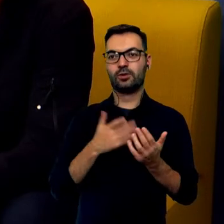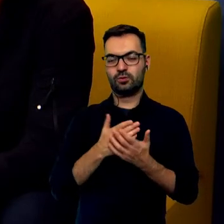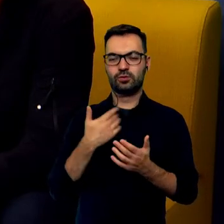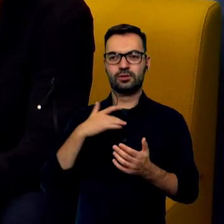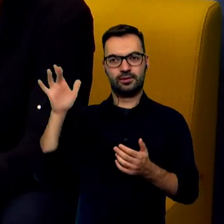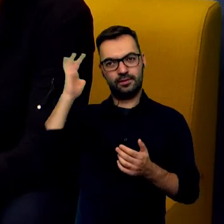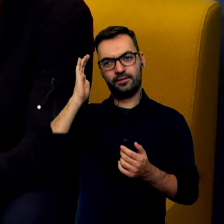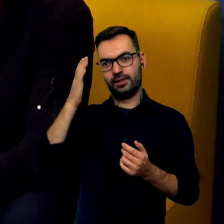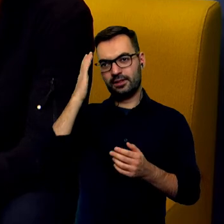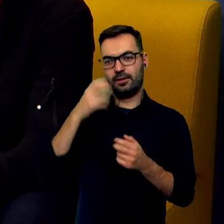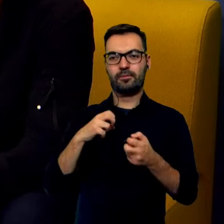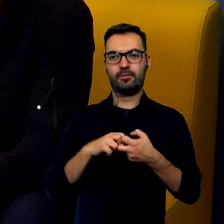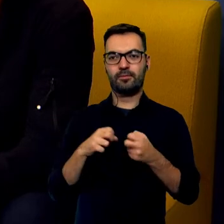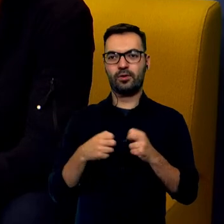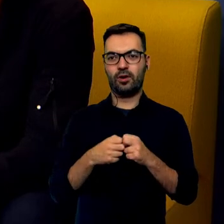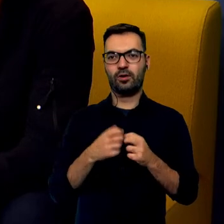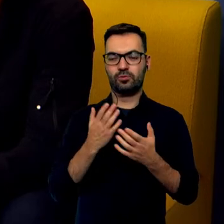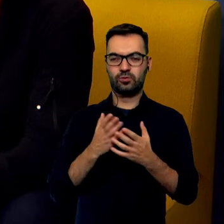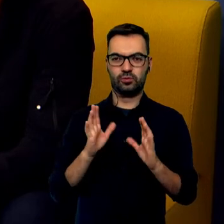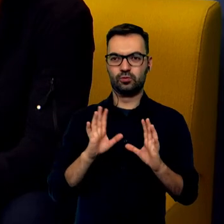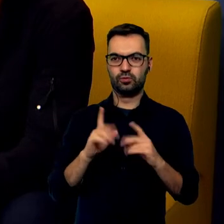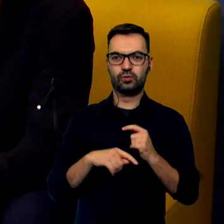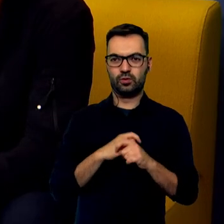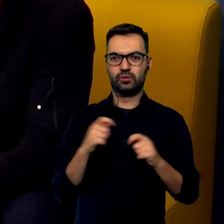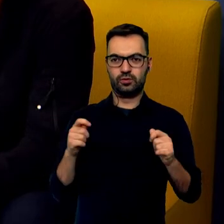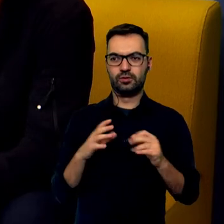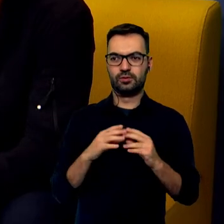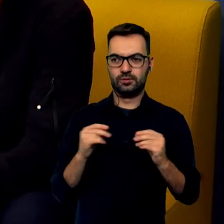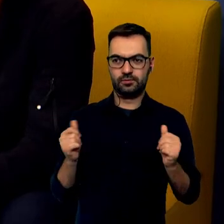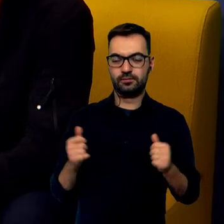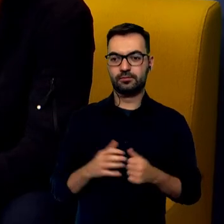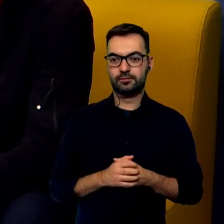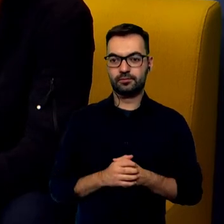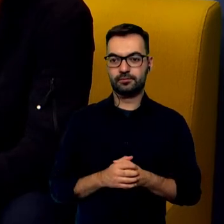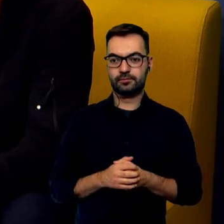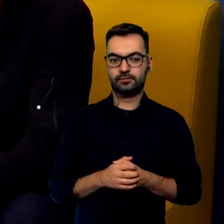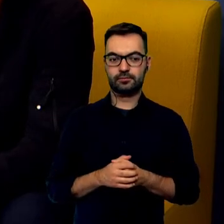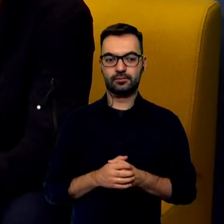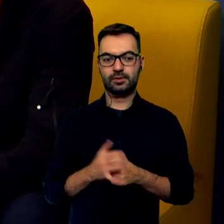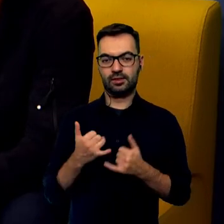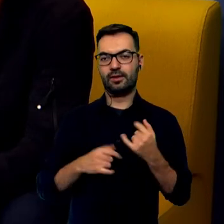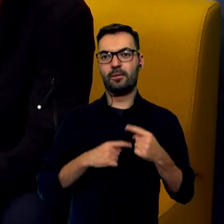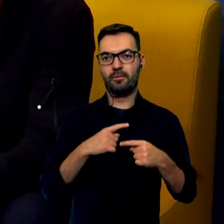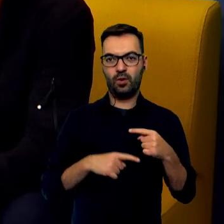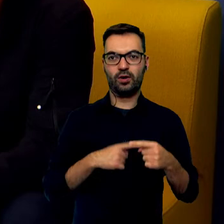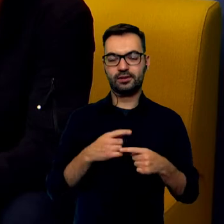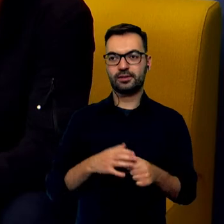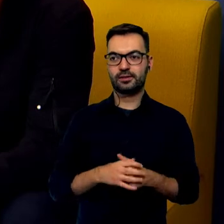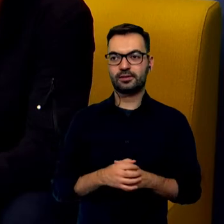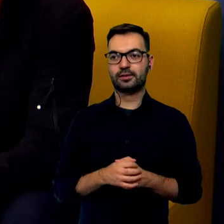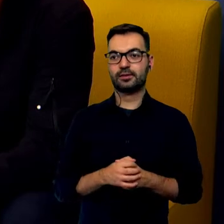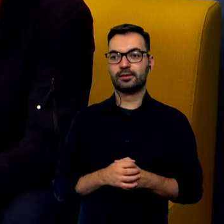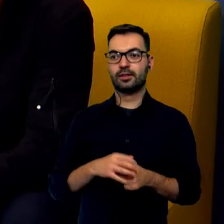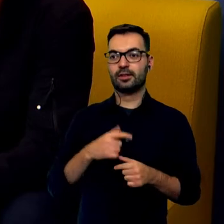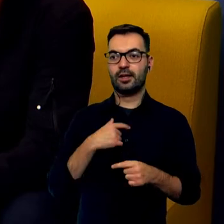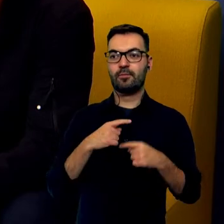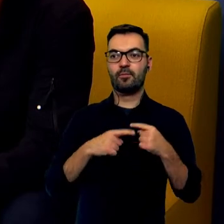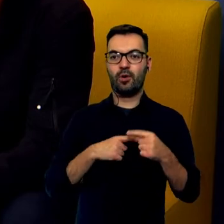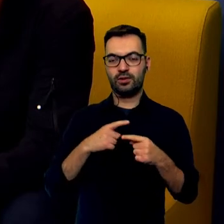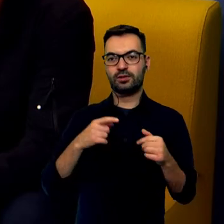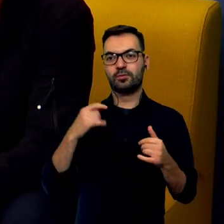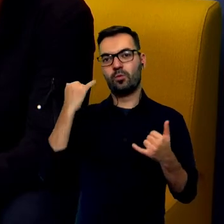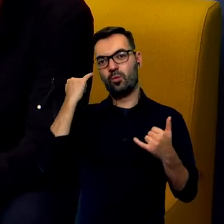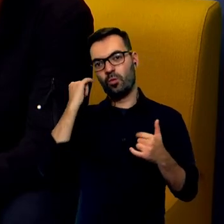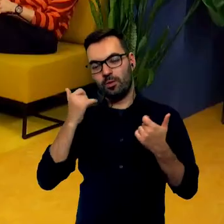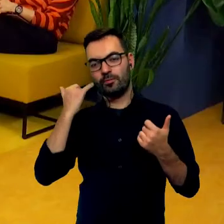już wiedziałem, że ten problem gdzieś we mnie, że tak powiem, zanika, nie? Bo to zawsze jest proces. Ja ten proces popełniania